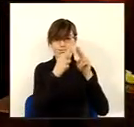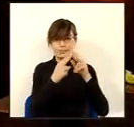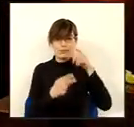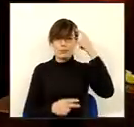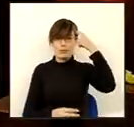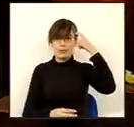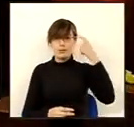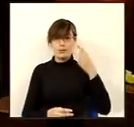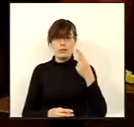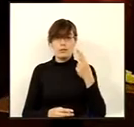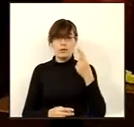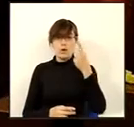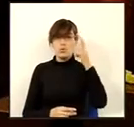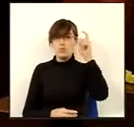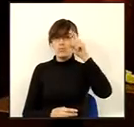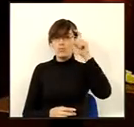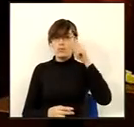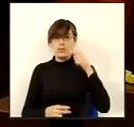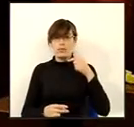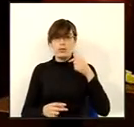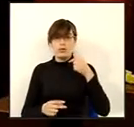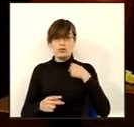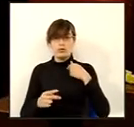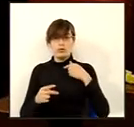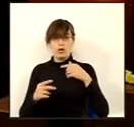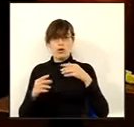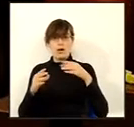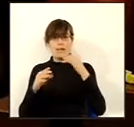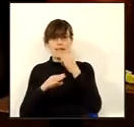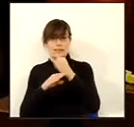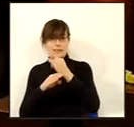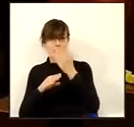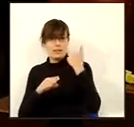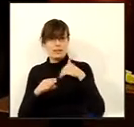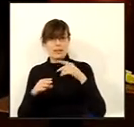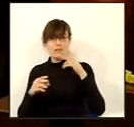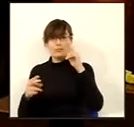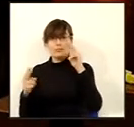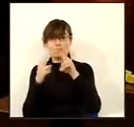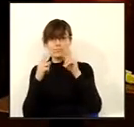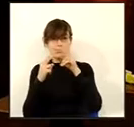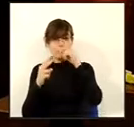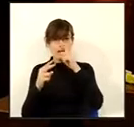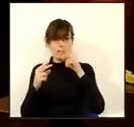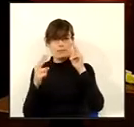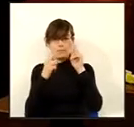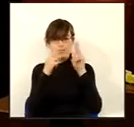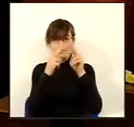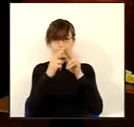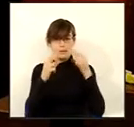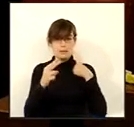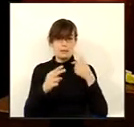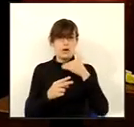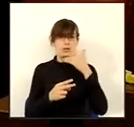va ser un dels professors meus que vaig tenir a Can Muricí, per tant, fa molts anys que el conec i sobradament sé de la